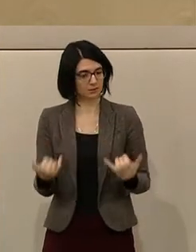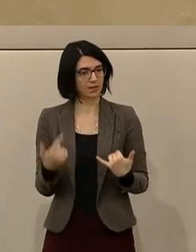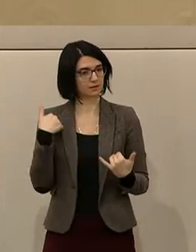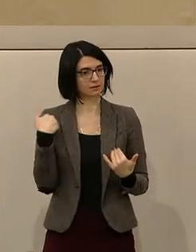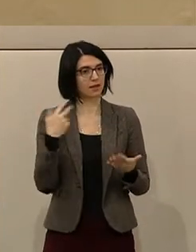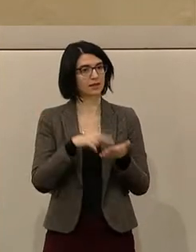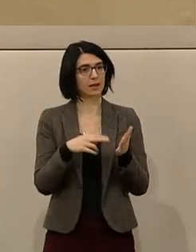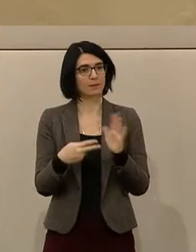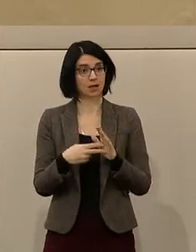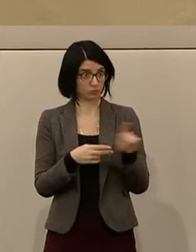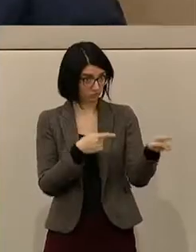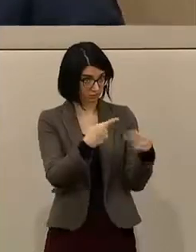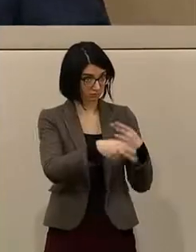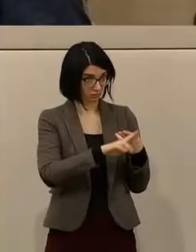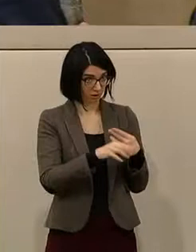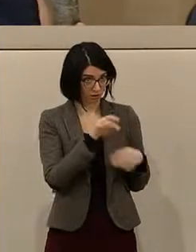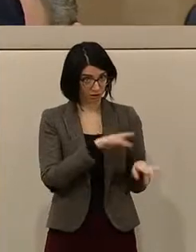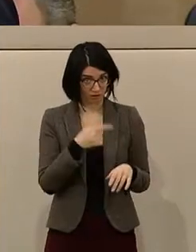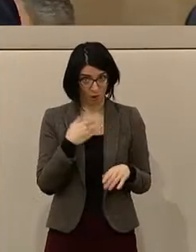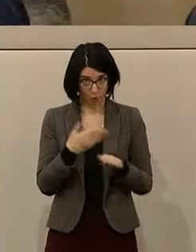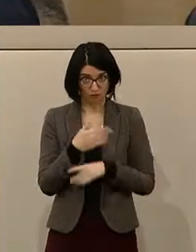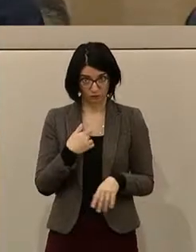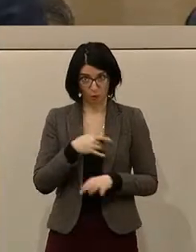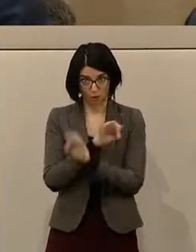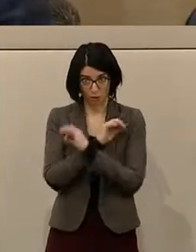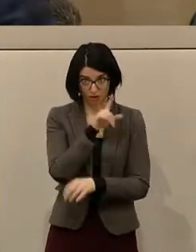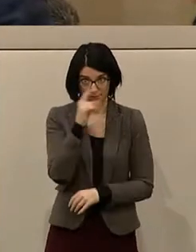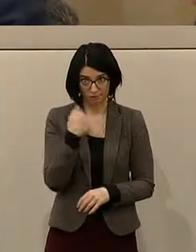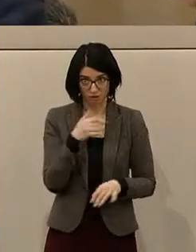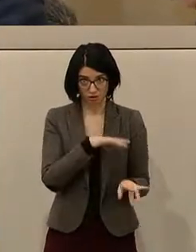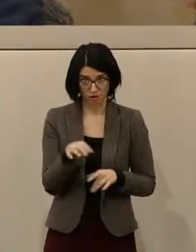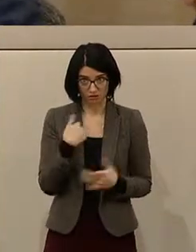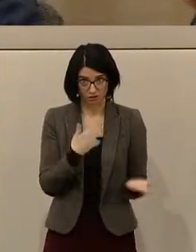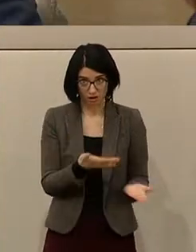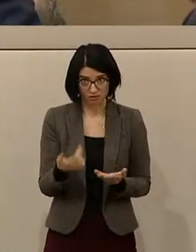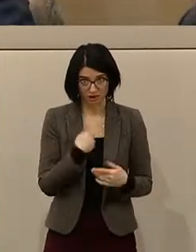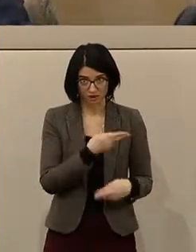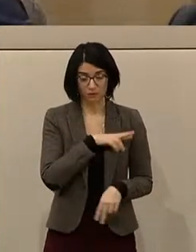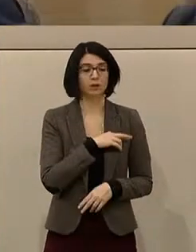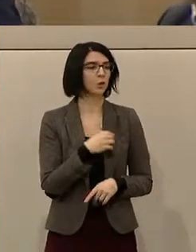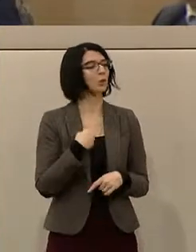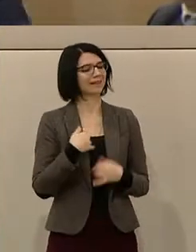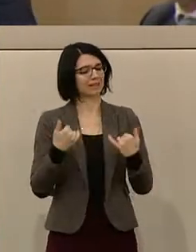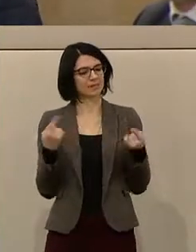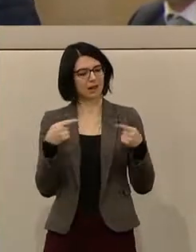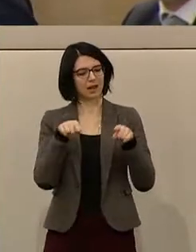vorgesehen war. Und parallel dazu läuft gerade ein Volksbegehren und dieses Ergebnis warten wir ab.